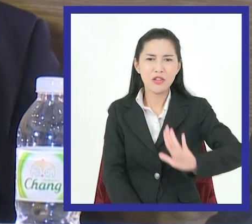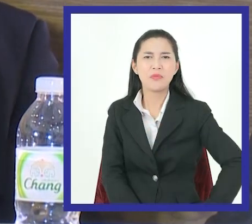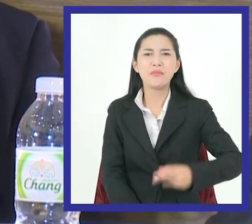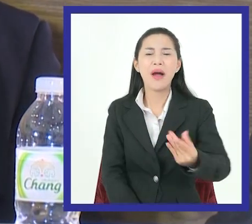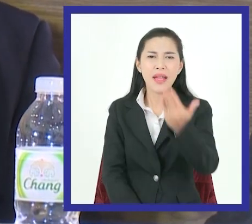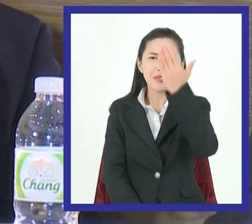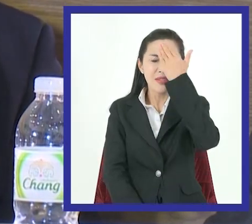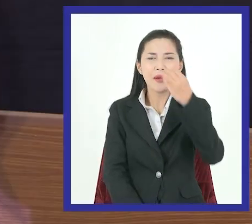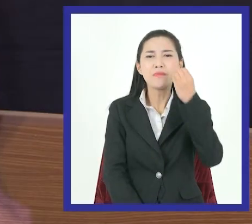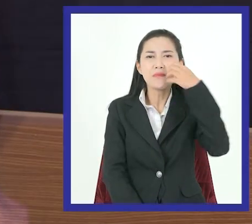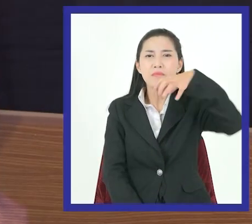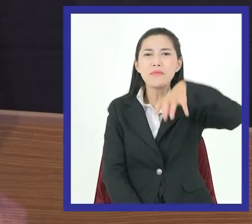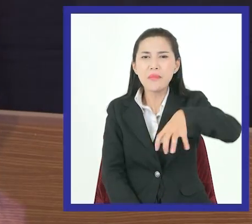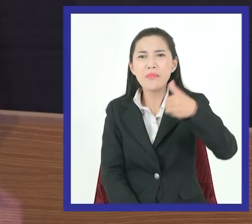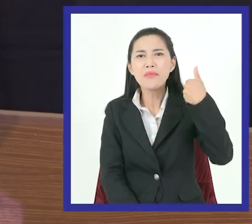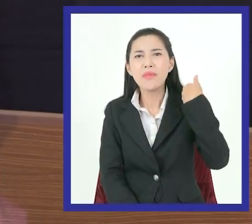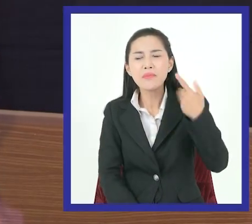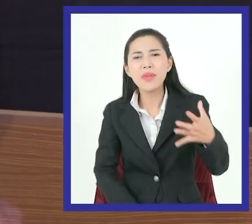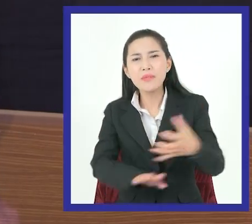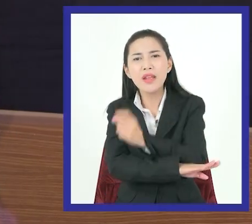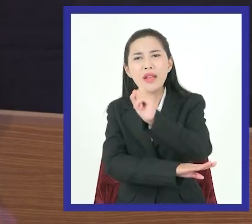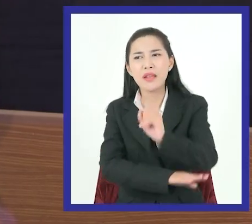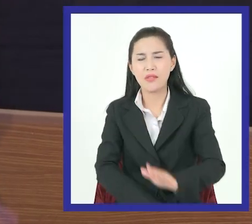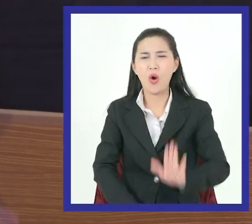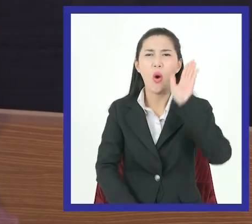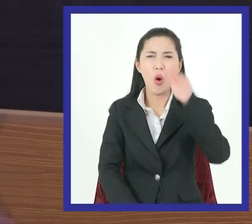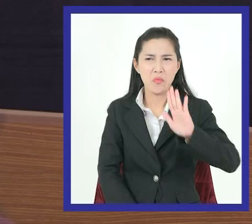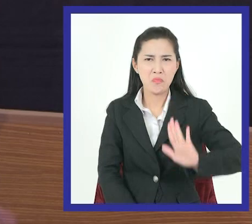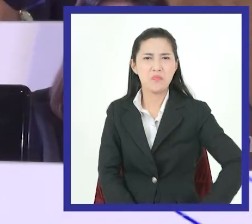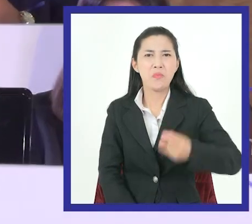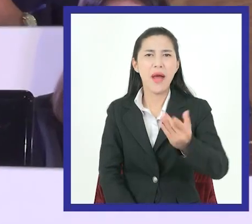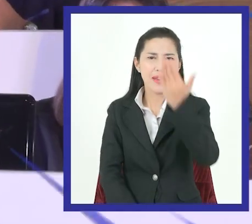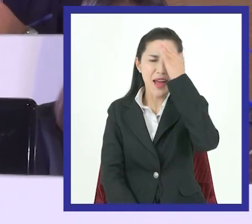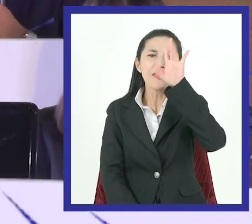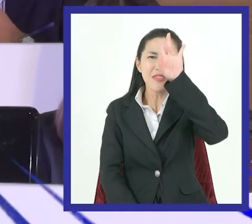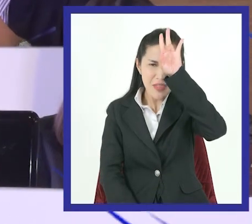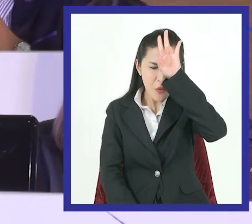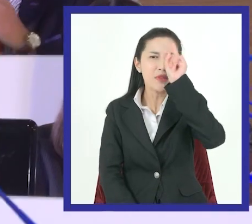หน้าหมู่บ้านมันจะไปมีอิทธิพลอะไรหมาหน้าเซเว่นน่ะของ